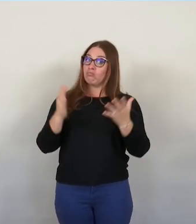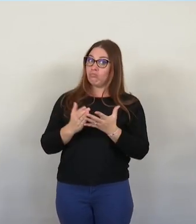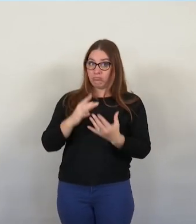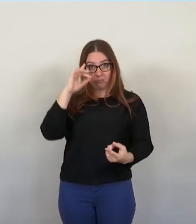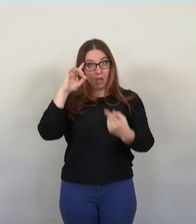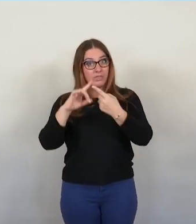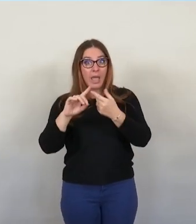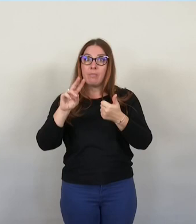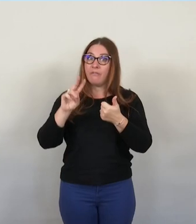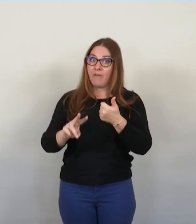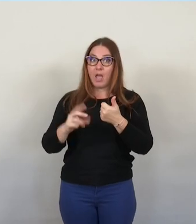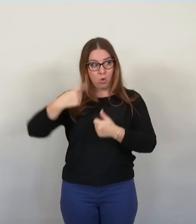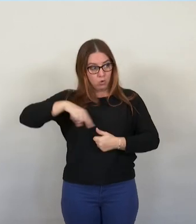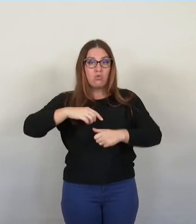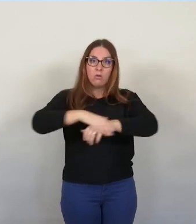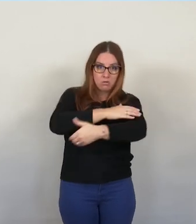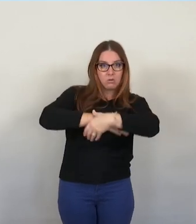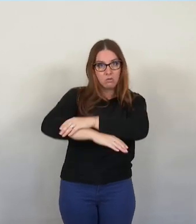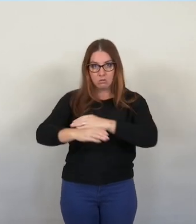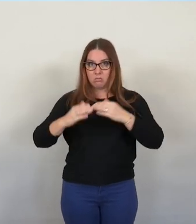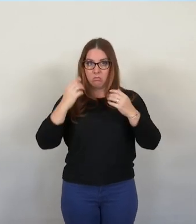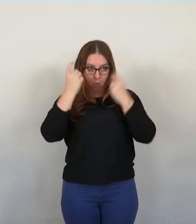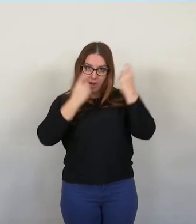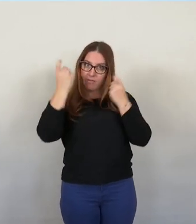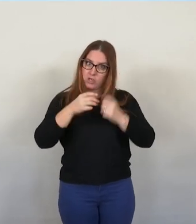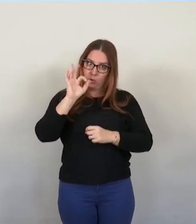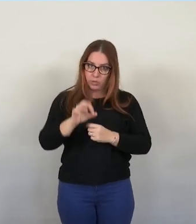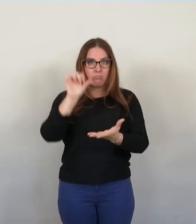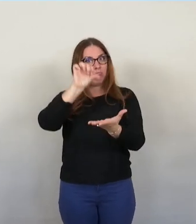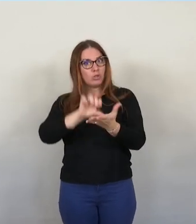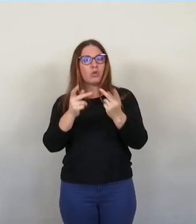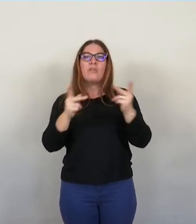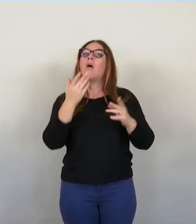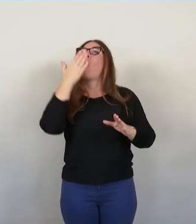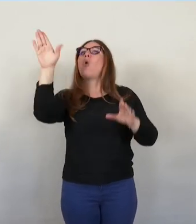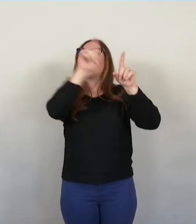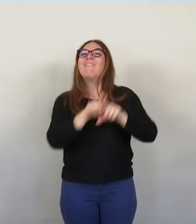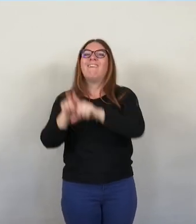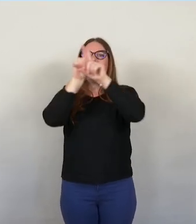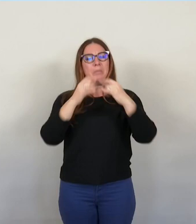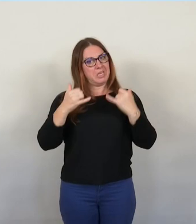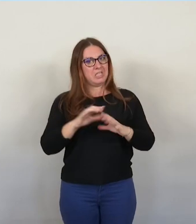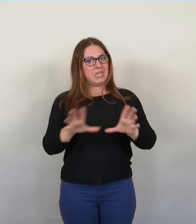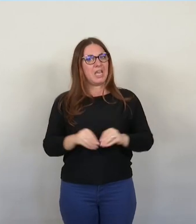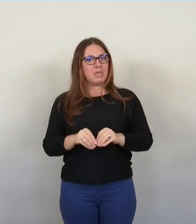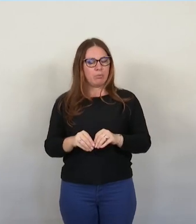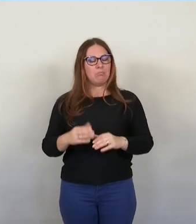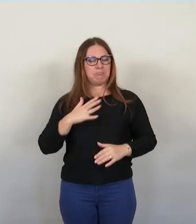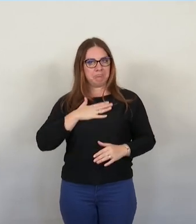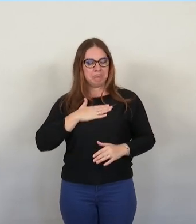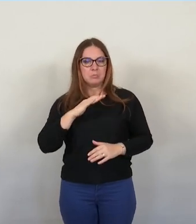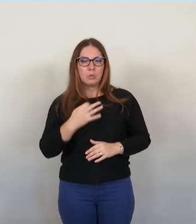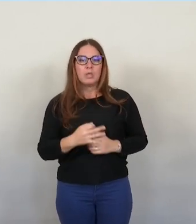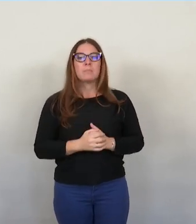sujet de préoccupation majeure en ville à grenob comme ailleurs mais pour notre équipe évidemment un